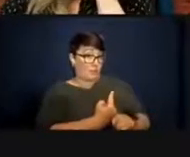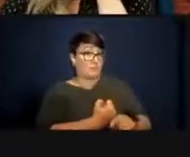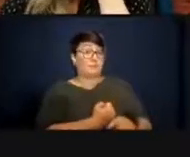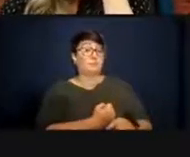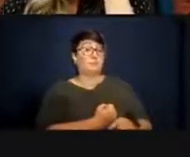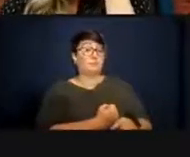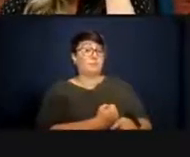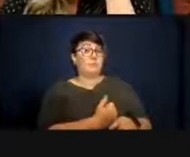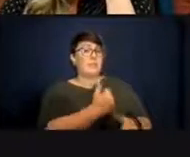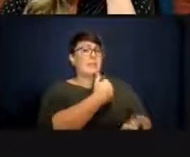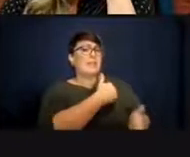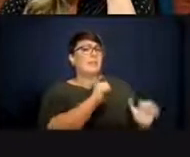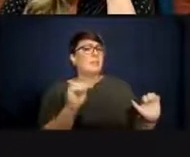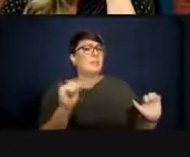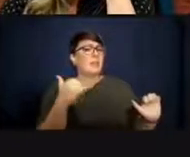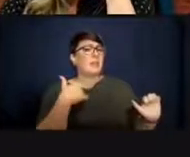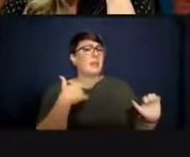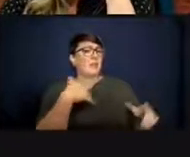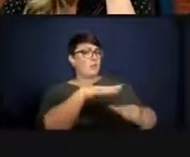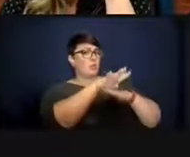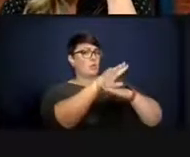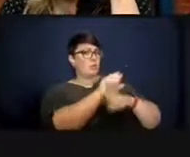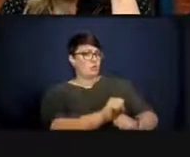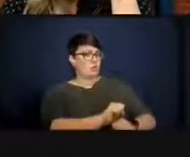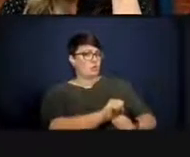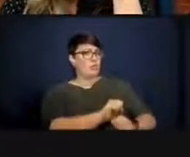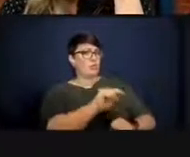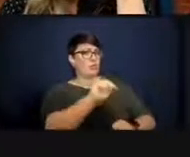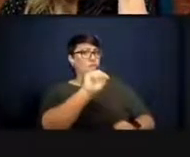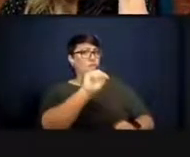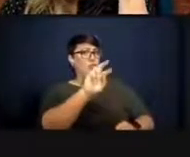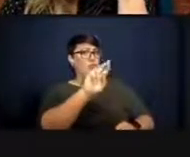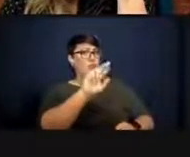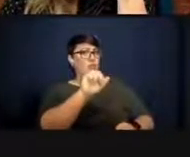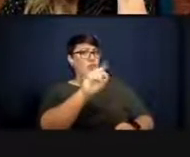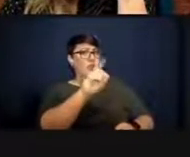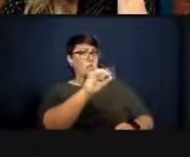Kunaweza katika nchi nzima kunaweza kuwa na shule nyingine.